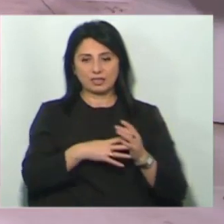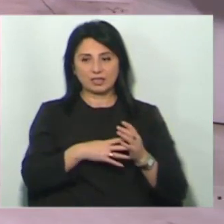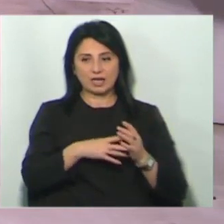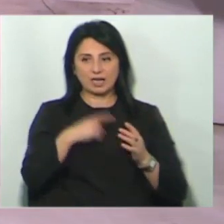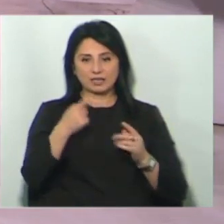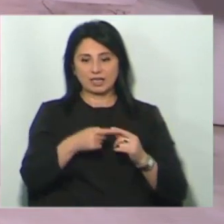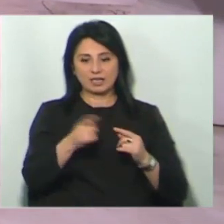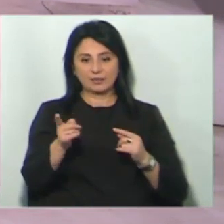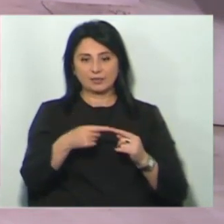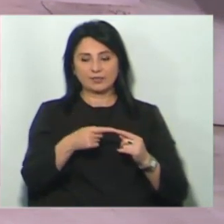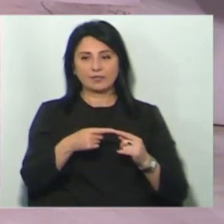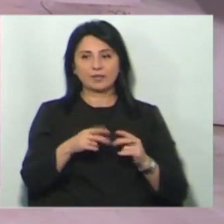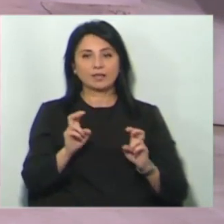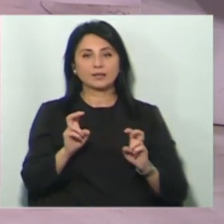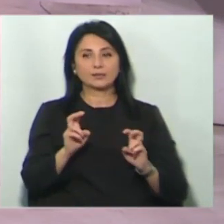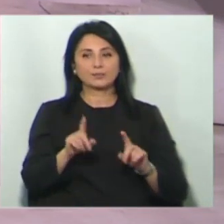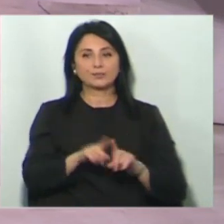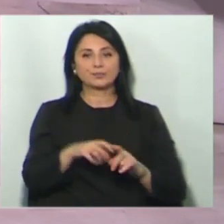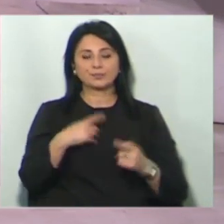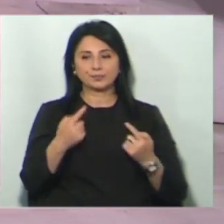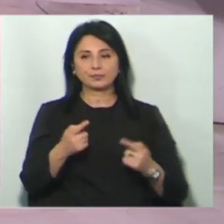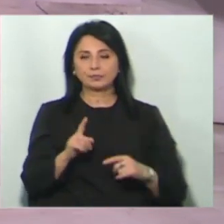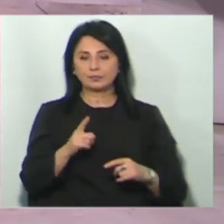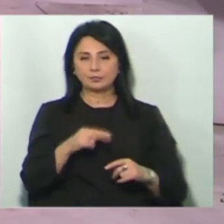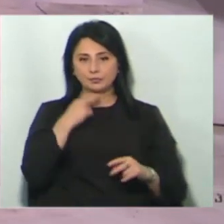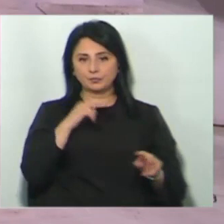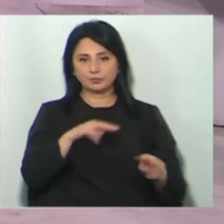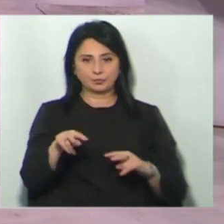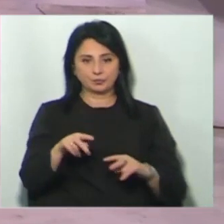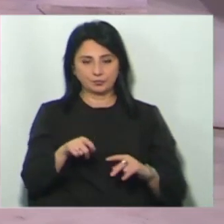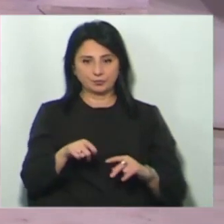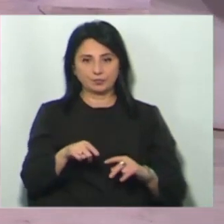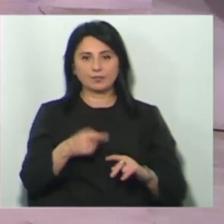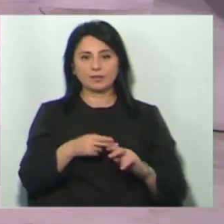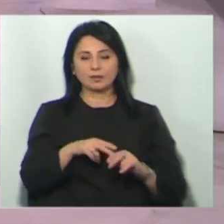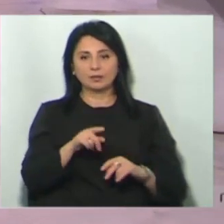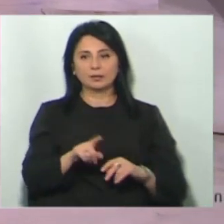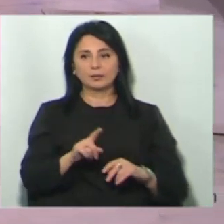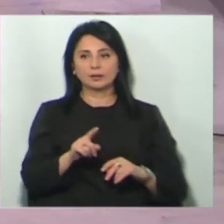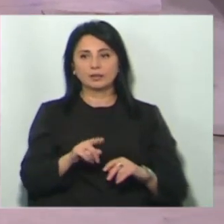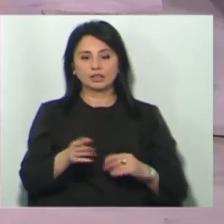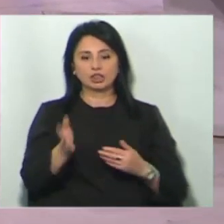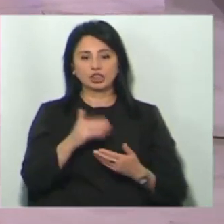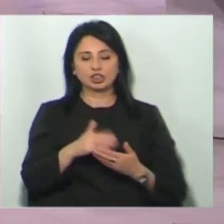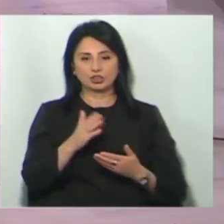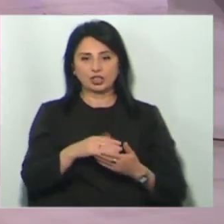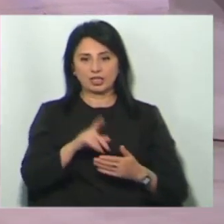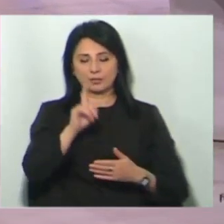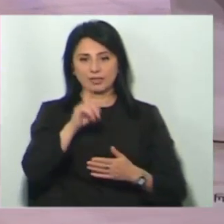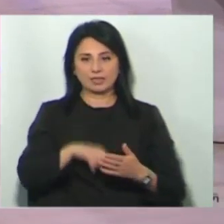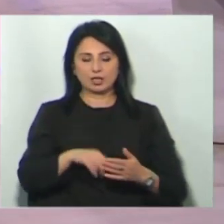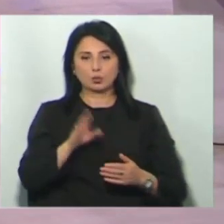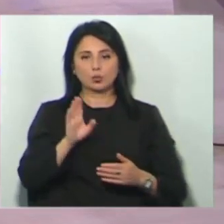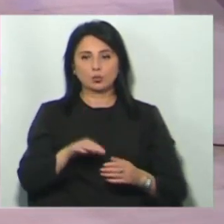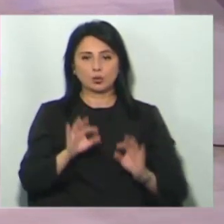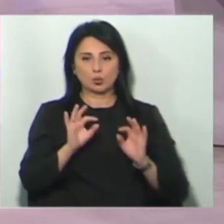41,900 წელი. Ეს რატომ არის ასე მნიშვნელოვანი და რატომ ვაკონკრეტებ ამ რიცხვებს? Იმისათვის, რომ შედეგები სანდოობა